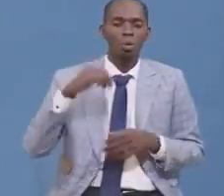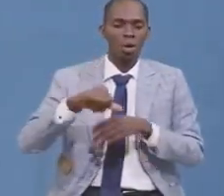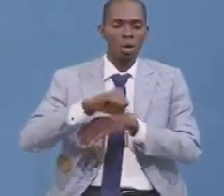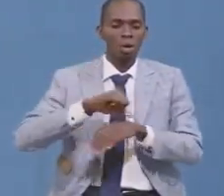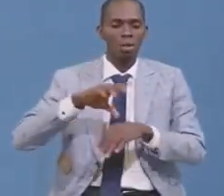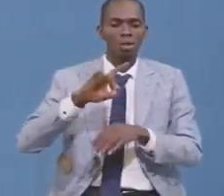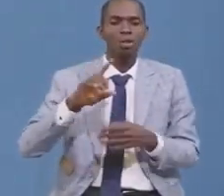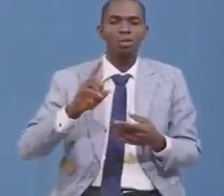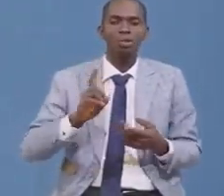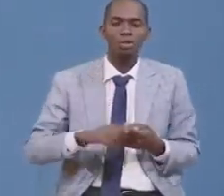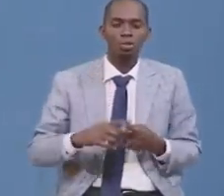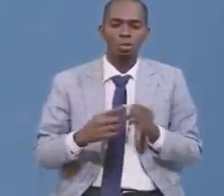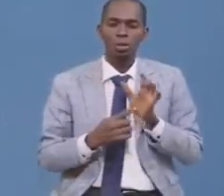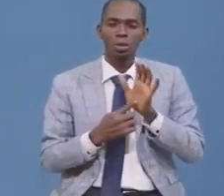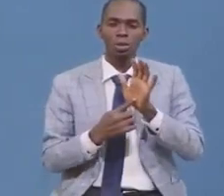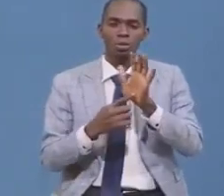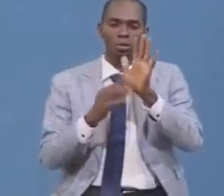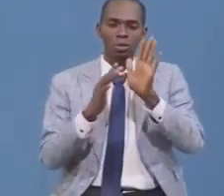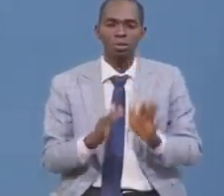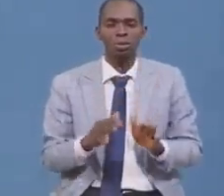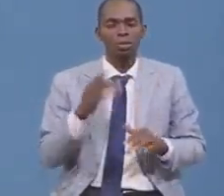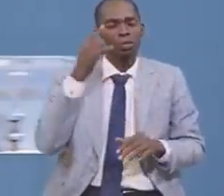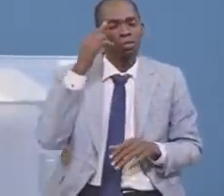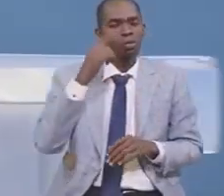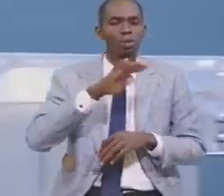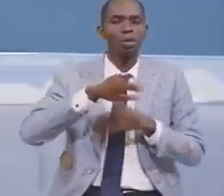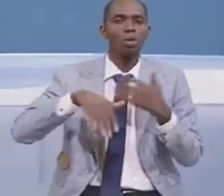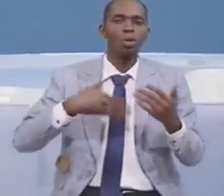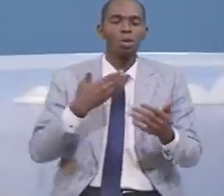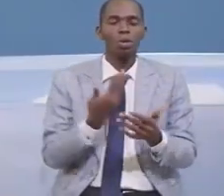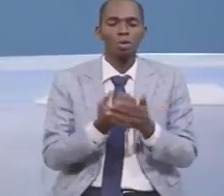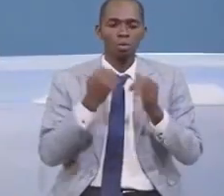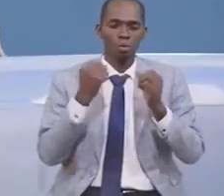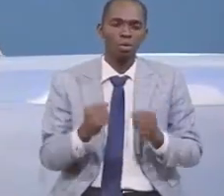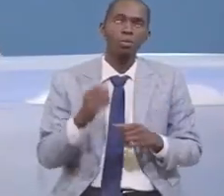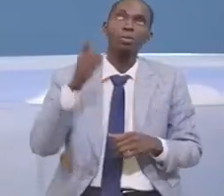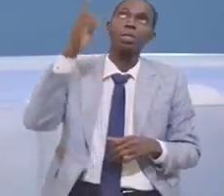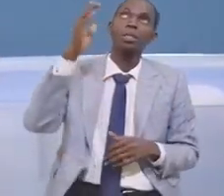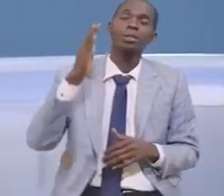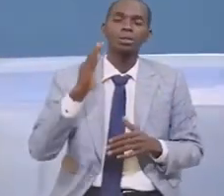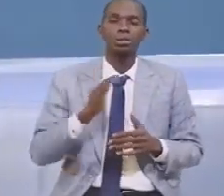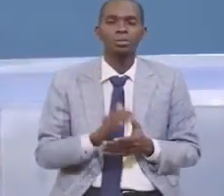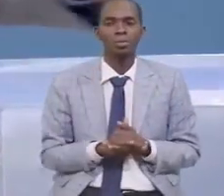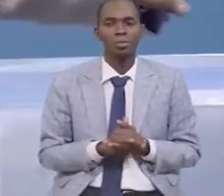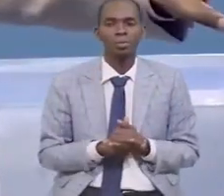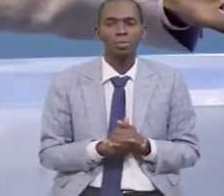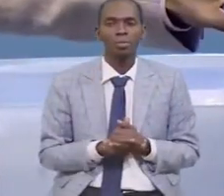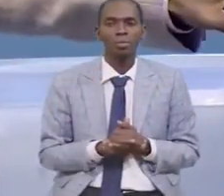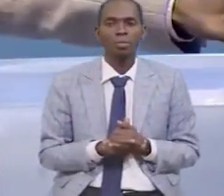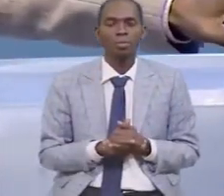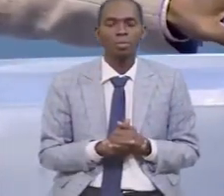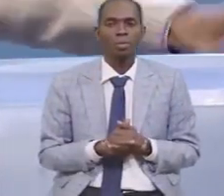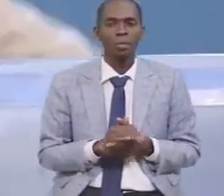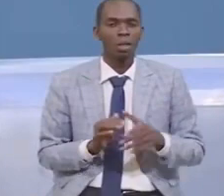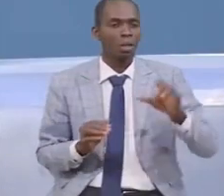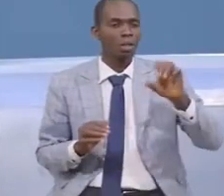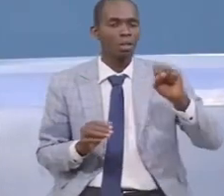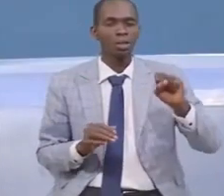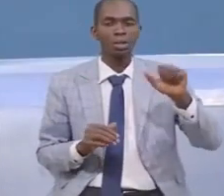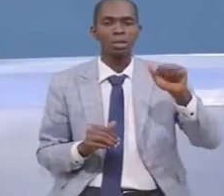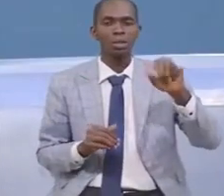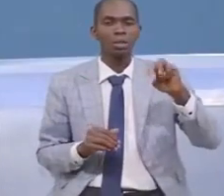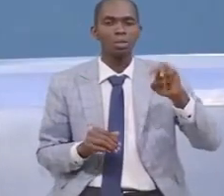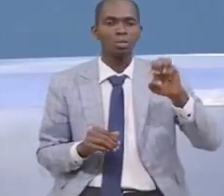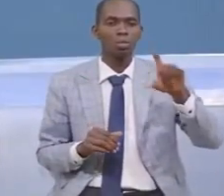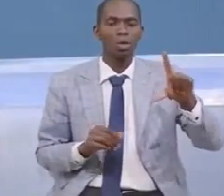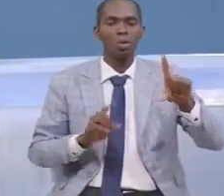an ambassador for the Almighty. సర్వశక్తిగల దేవునికి రాయబారిగా అభిషిక్తుడు. Samuel went to the house of